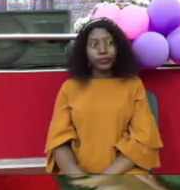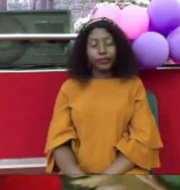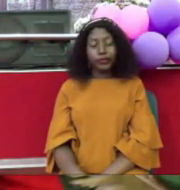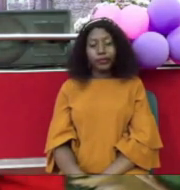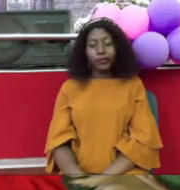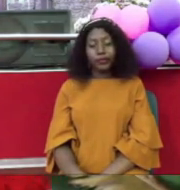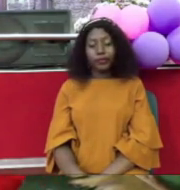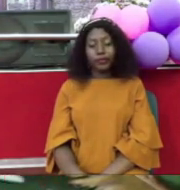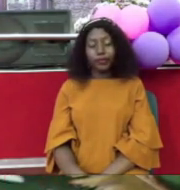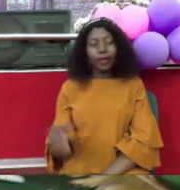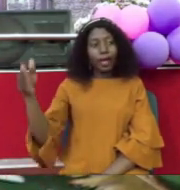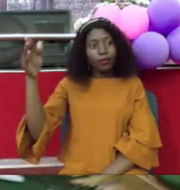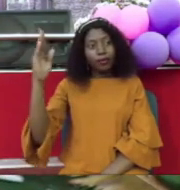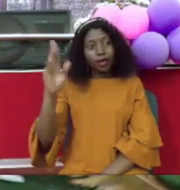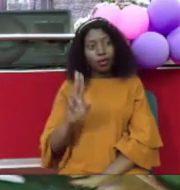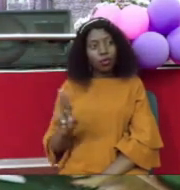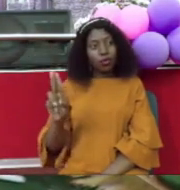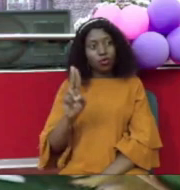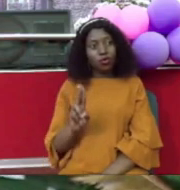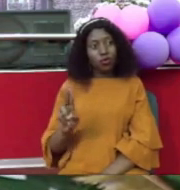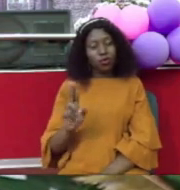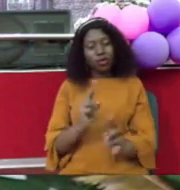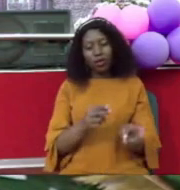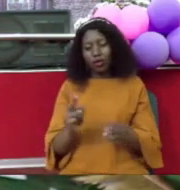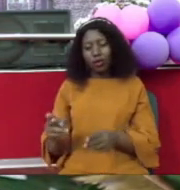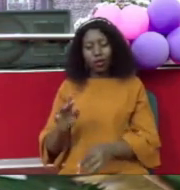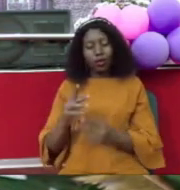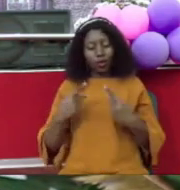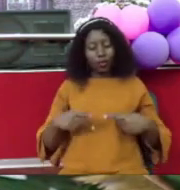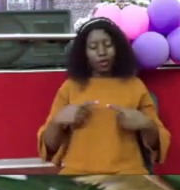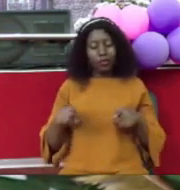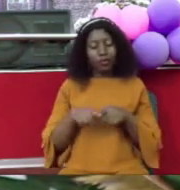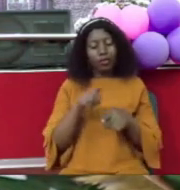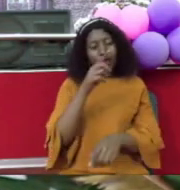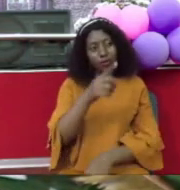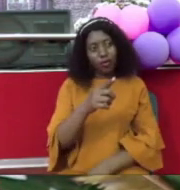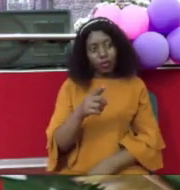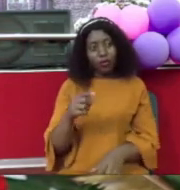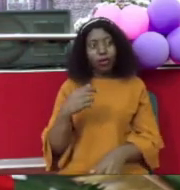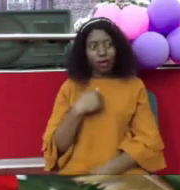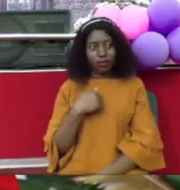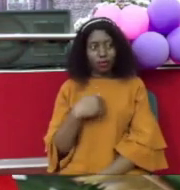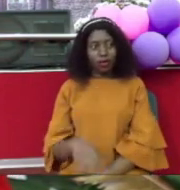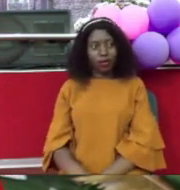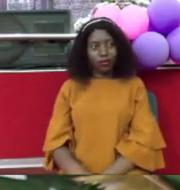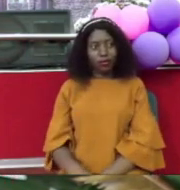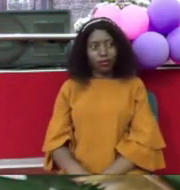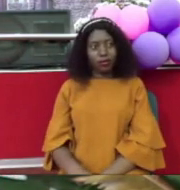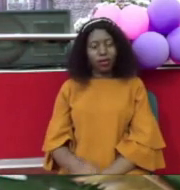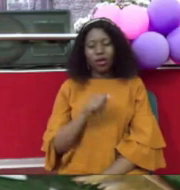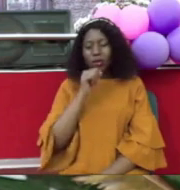yetu. God just uses imperfect people like you and me. Mungu anatumia watu walio wasiokuwa wamekamilika kama wewe na mimi. There